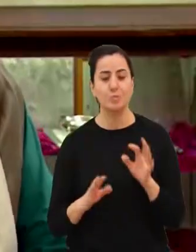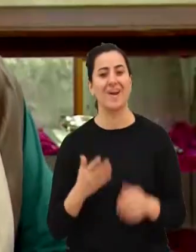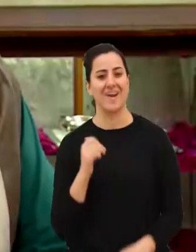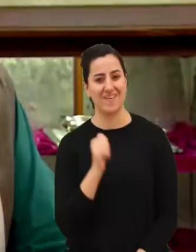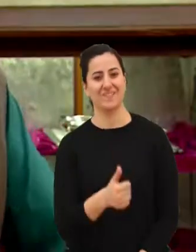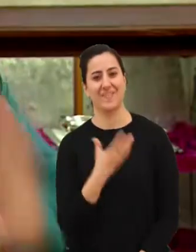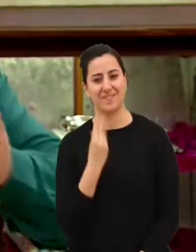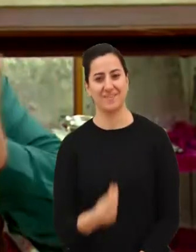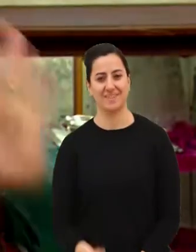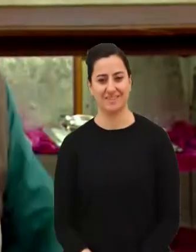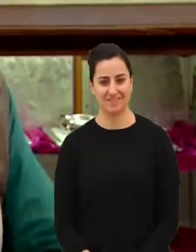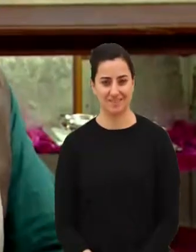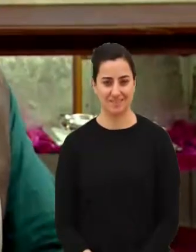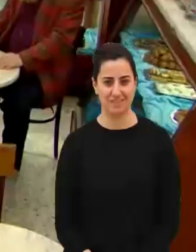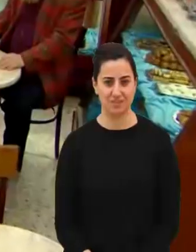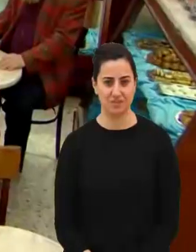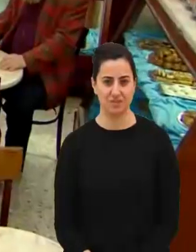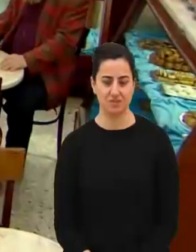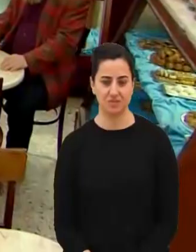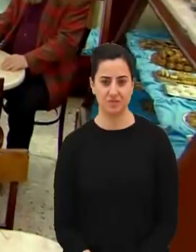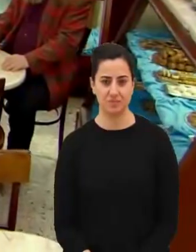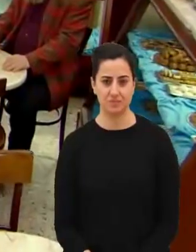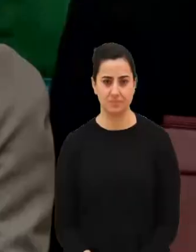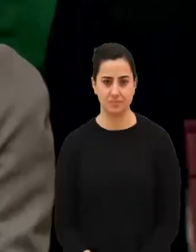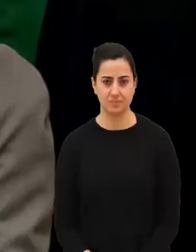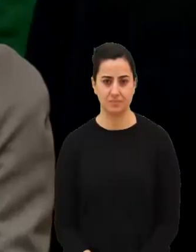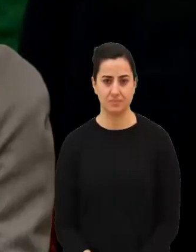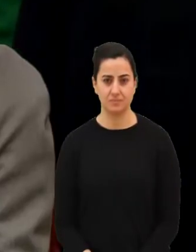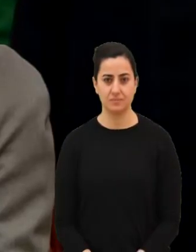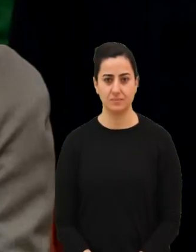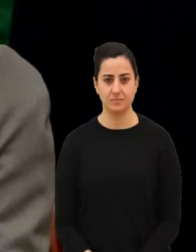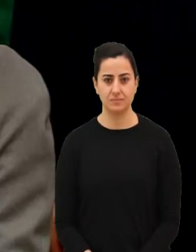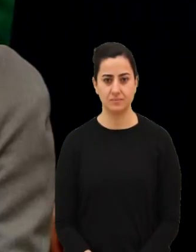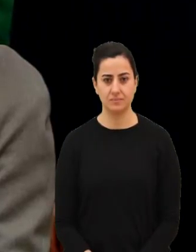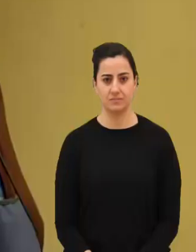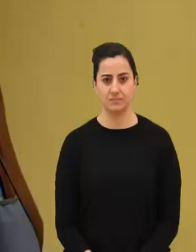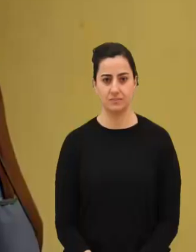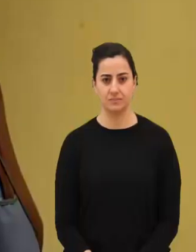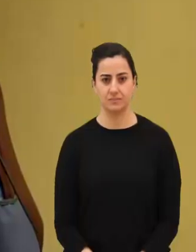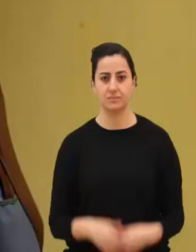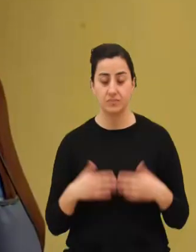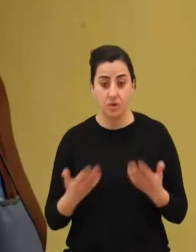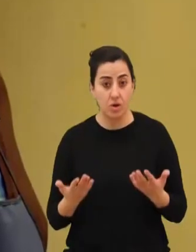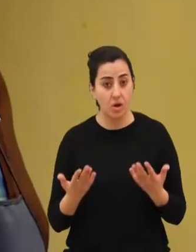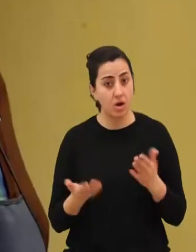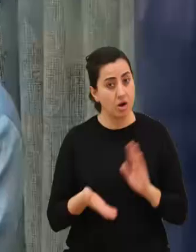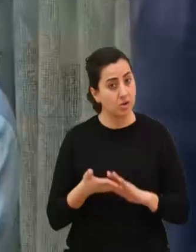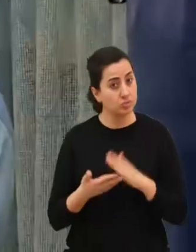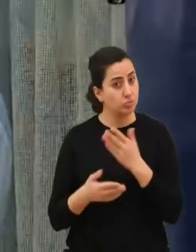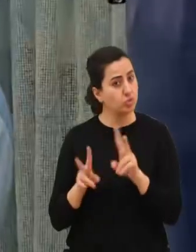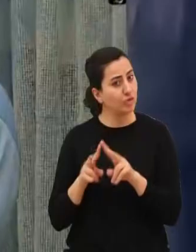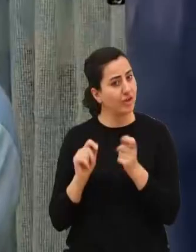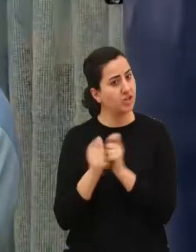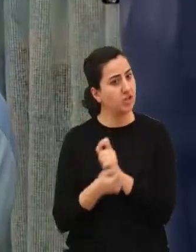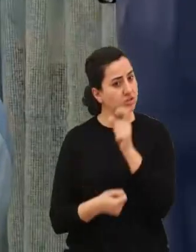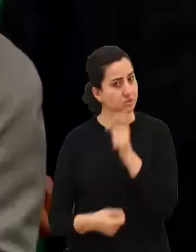evet, evet. Yarısı. Mustafa Manav da kitap okuyor. Ya arkadaş bu Mustafa'ya bir haller oldu